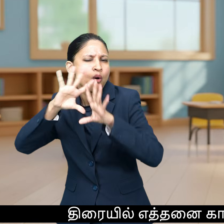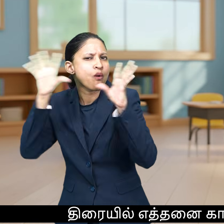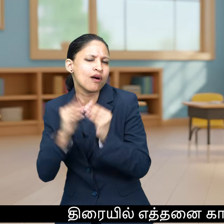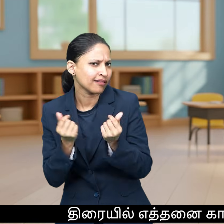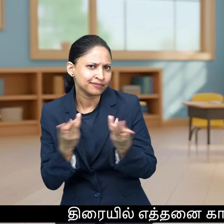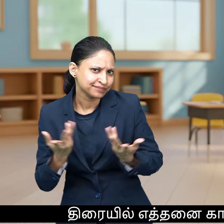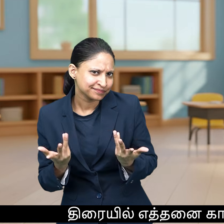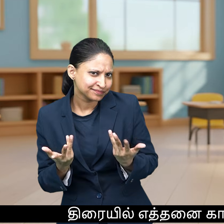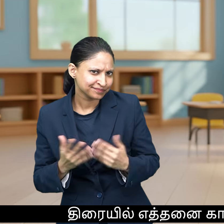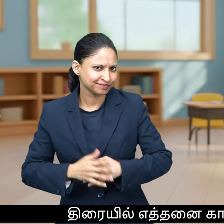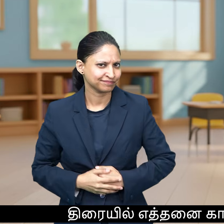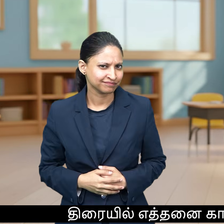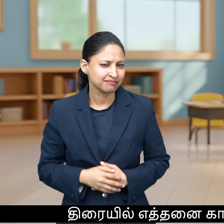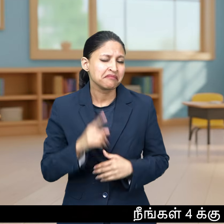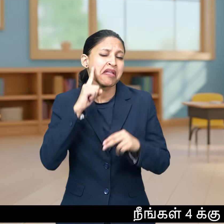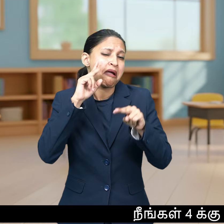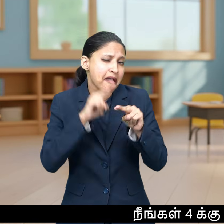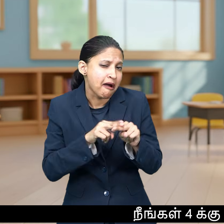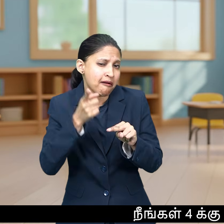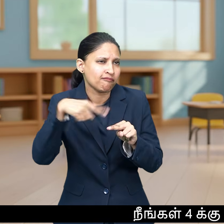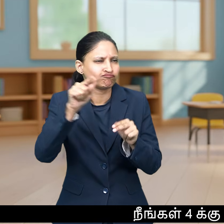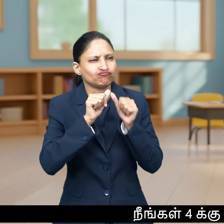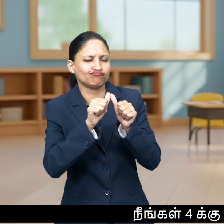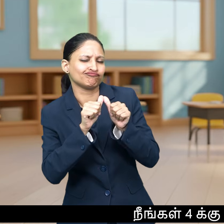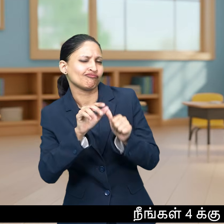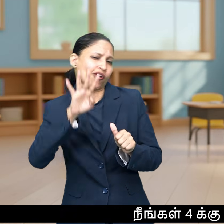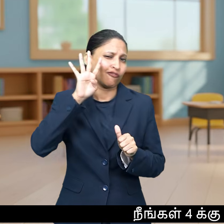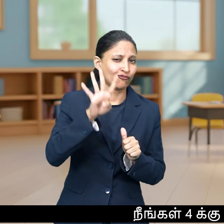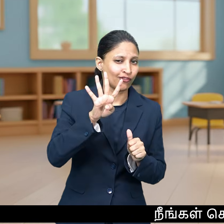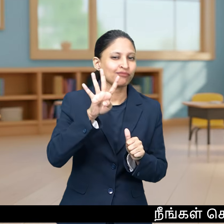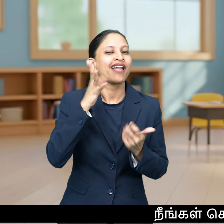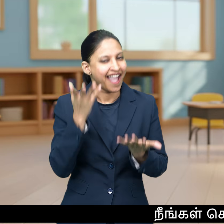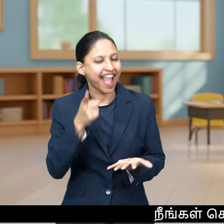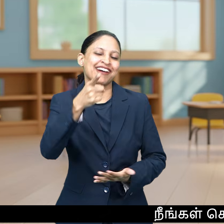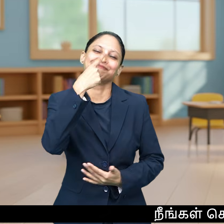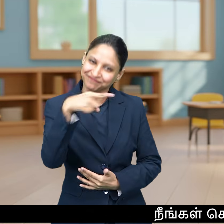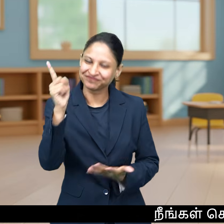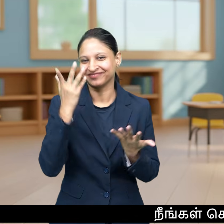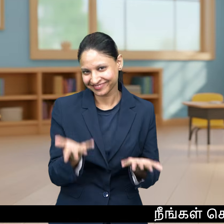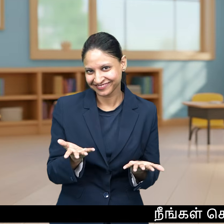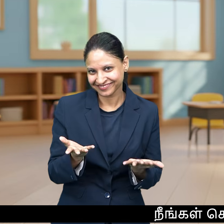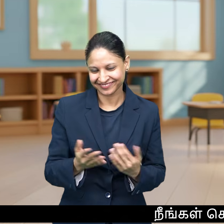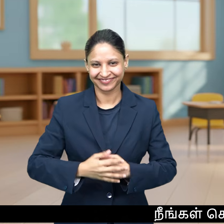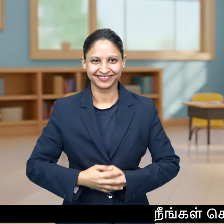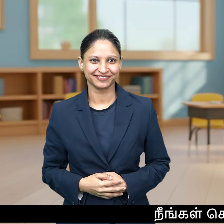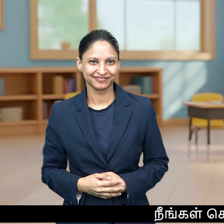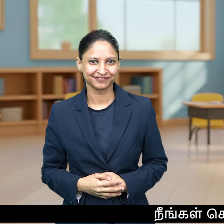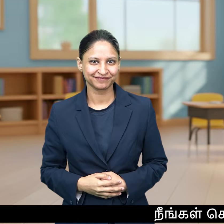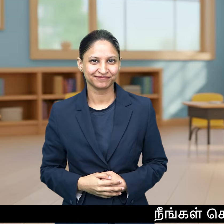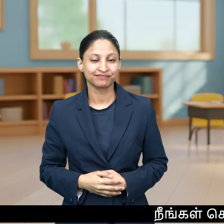காத்தாடிகளை பார்க்கிறீர்கள்? நீங்கள் 4 என்று பதிலளித்திருந்தால் நீங்கள் சொல்வது சரிதான்.